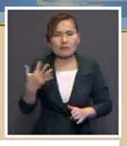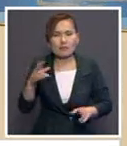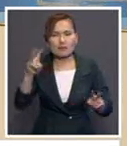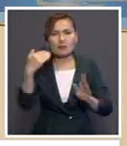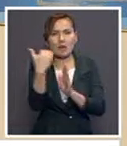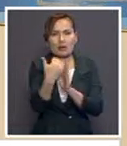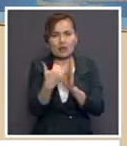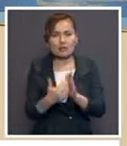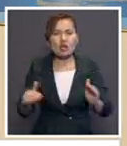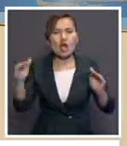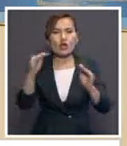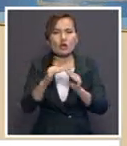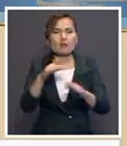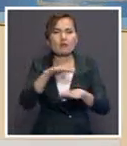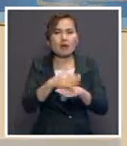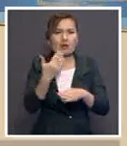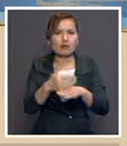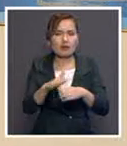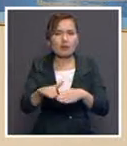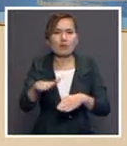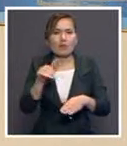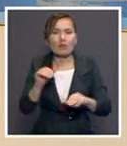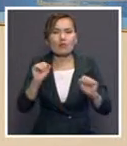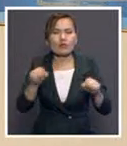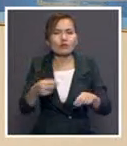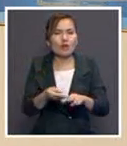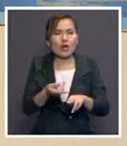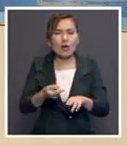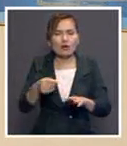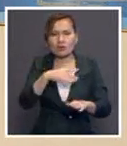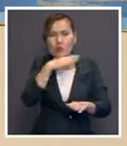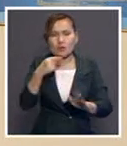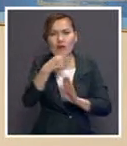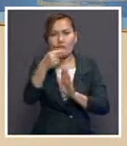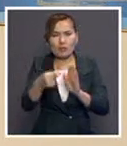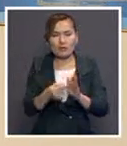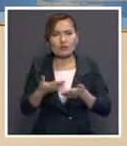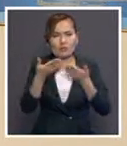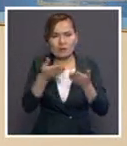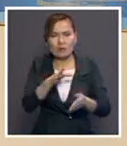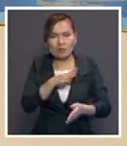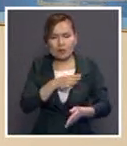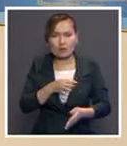асатында қатты көңіл бөліп отырғанына назар аудартып, көңіліміз толды.